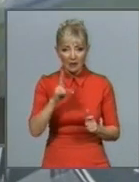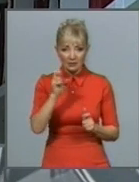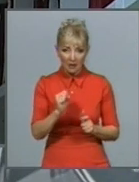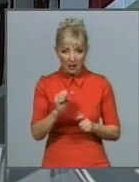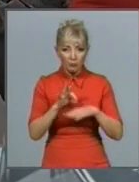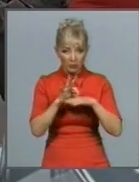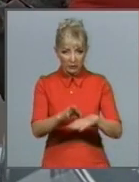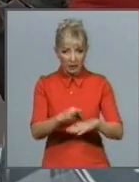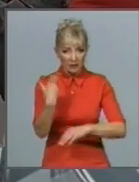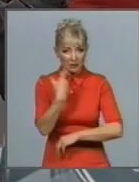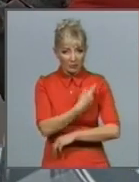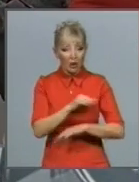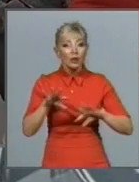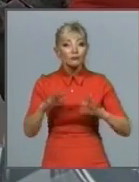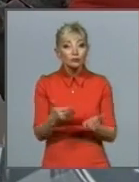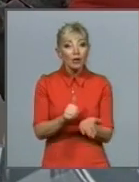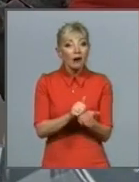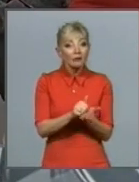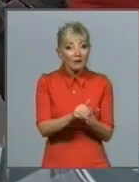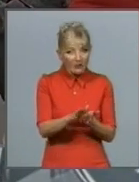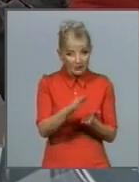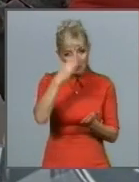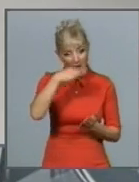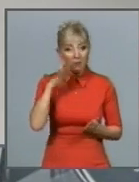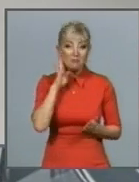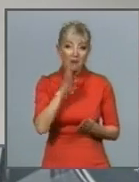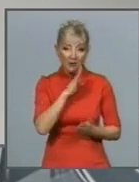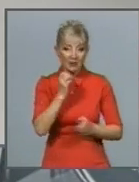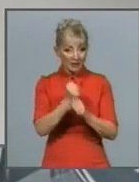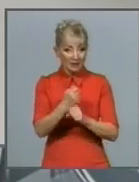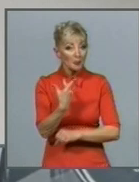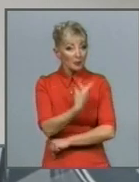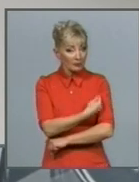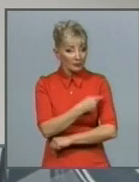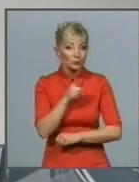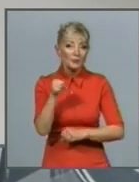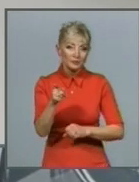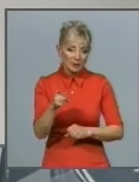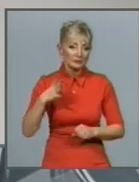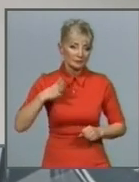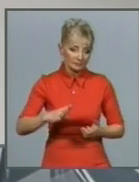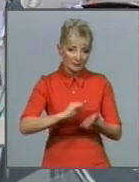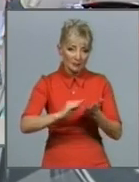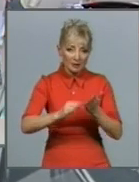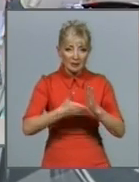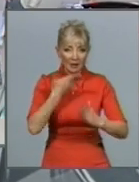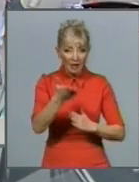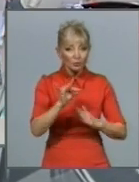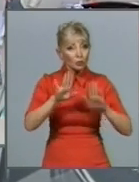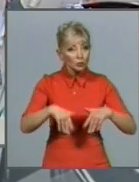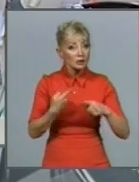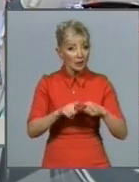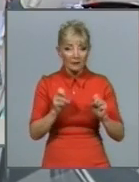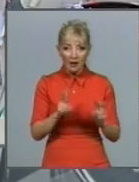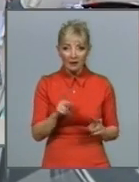щеплення. Тож у разі відмови батьків вакцинувати свою дитину, їм доведеться написати відповідну заяву. І після того, як